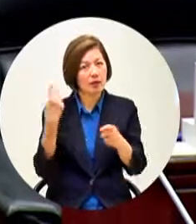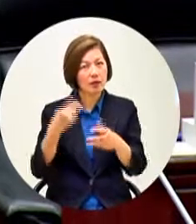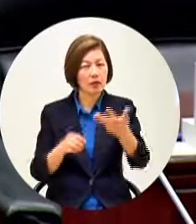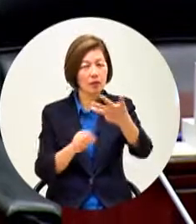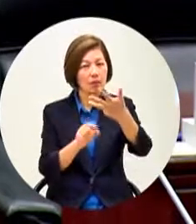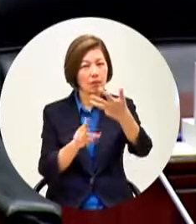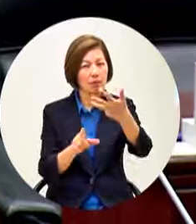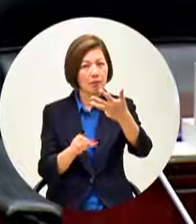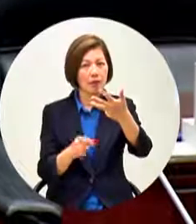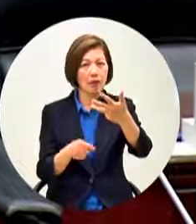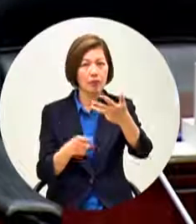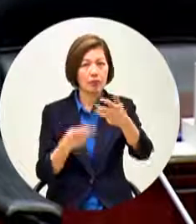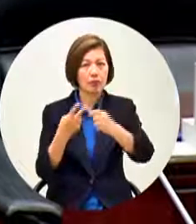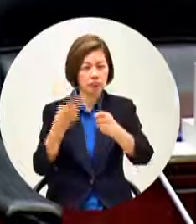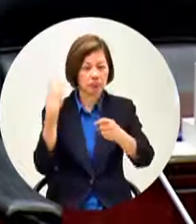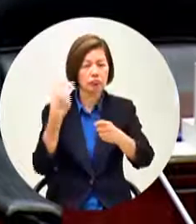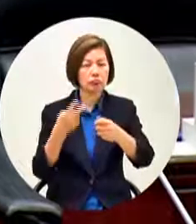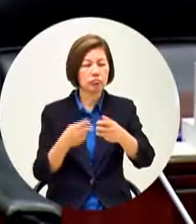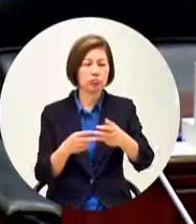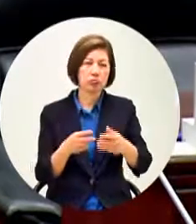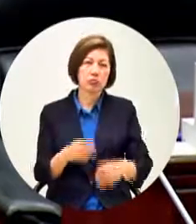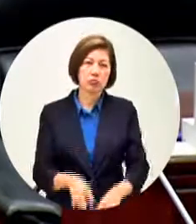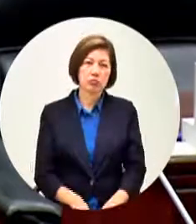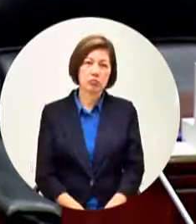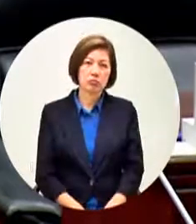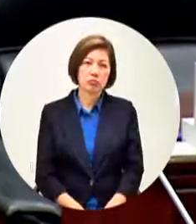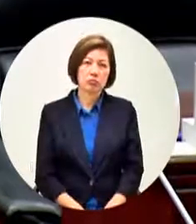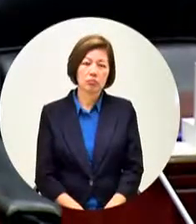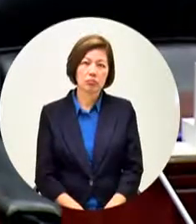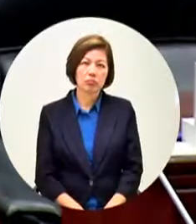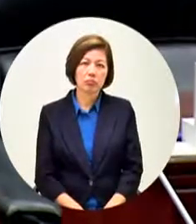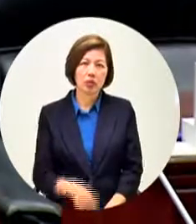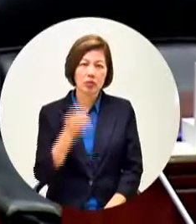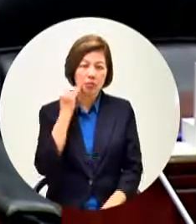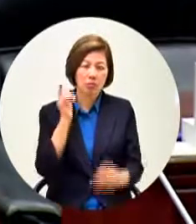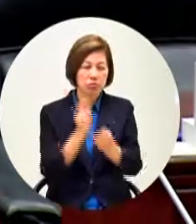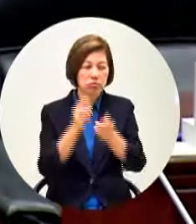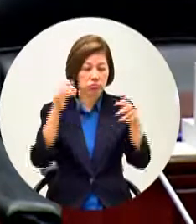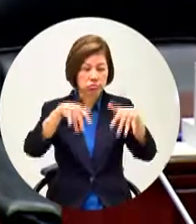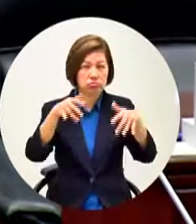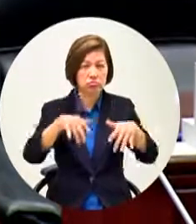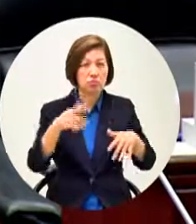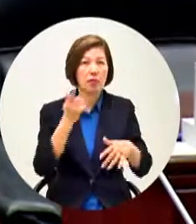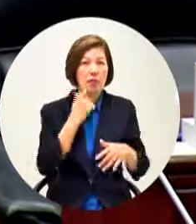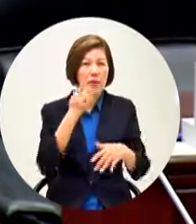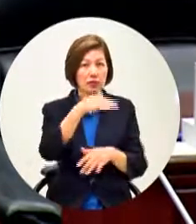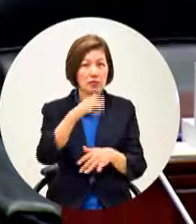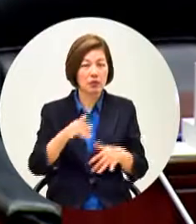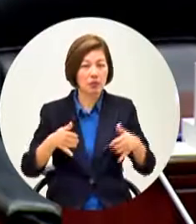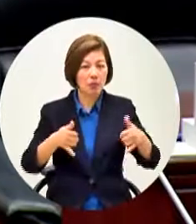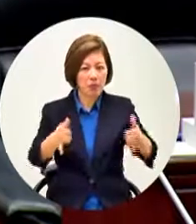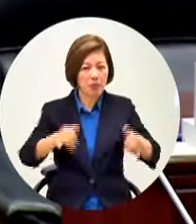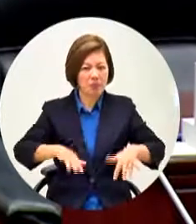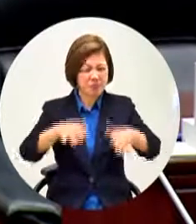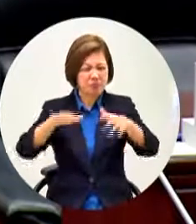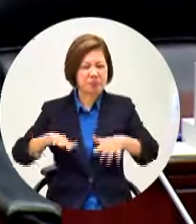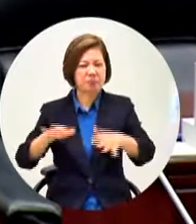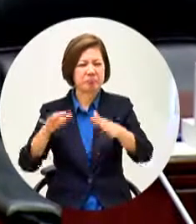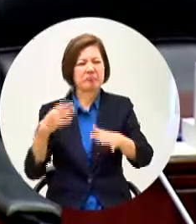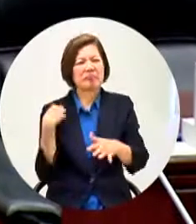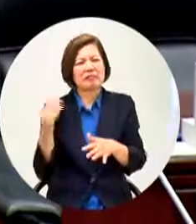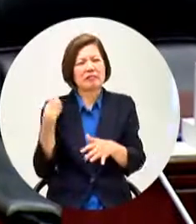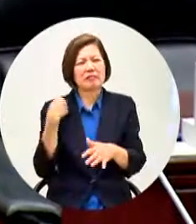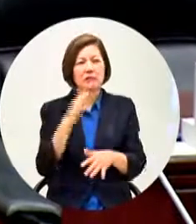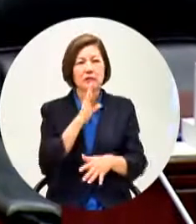倒顶两年啦。只要你若落雨，梅山路固定一定淹嘛。啊，原因是安